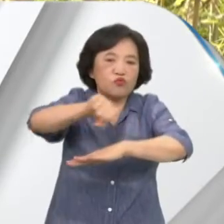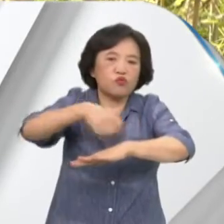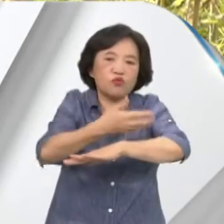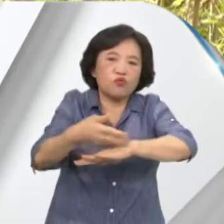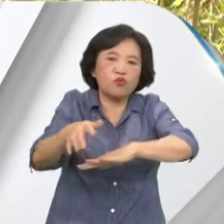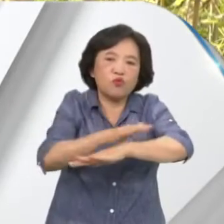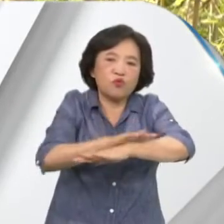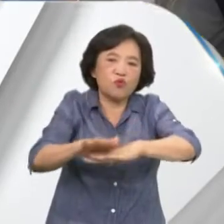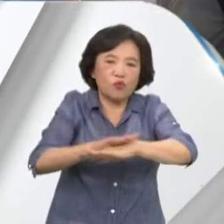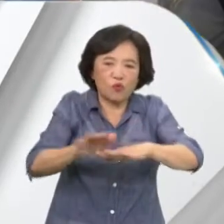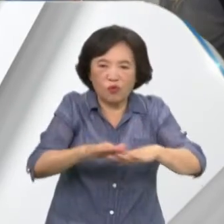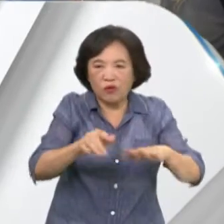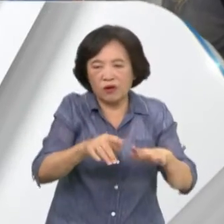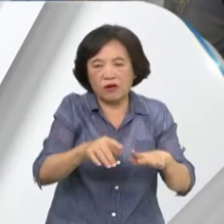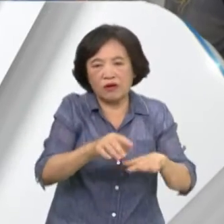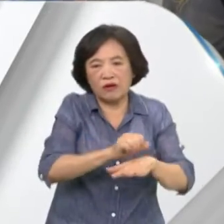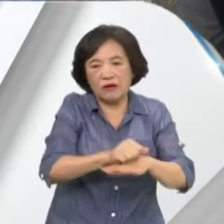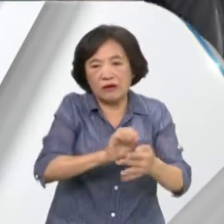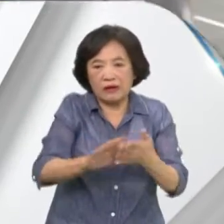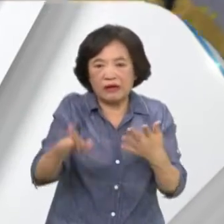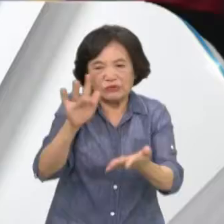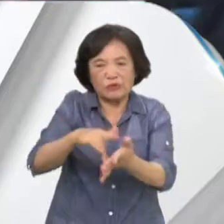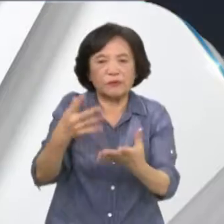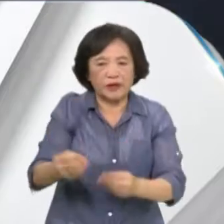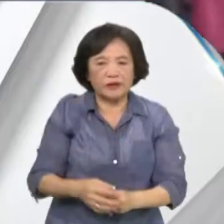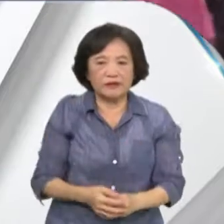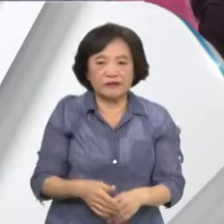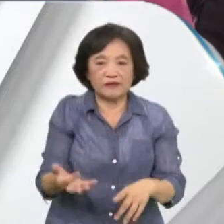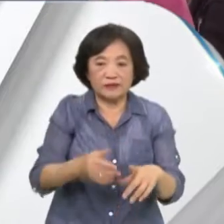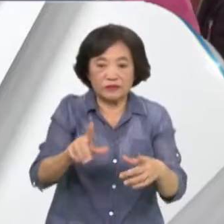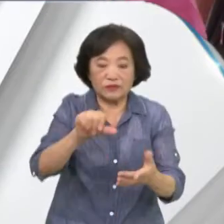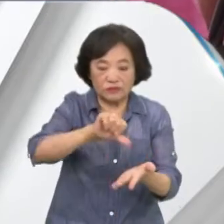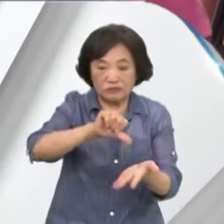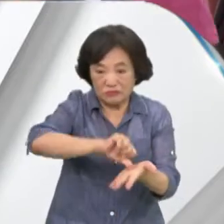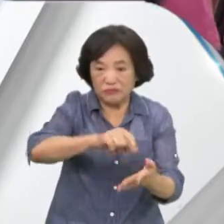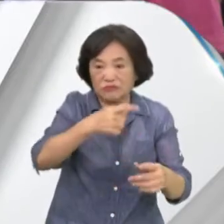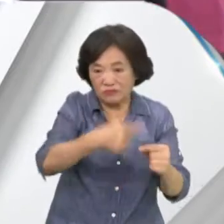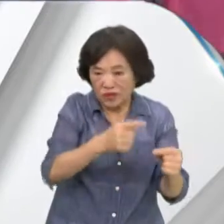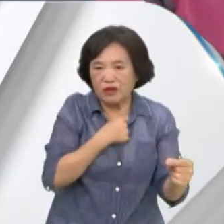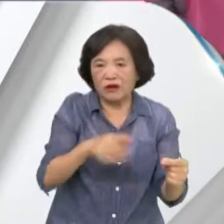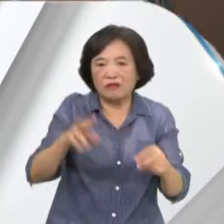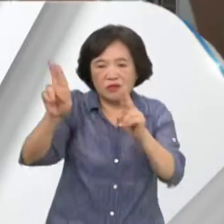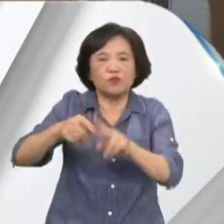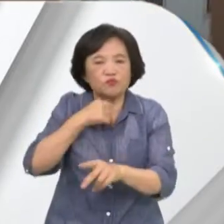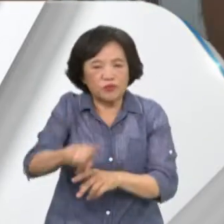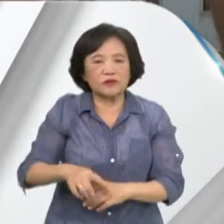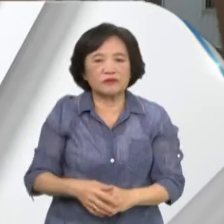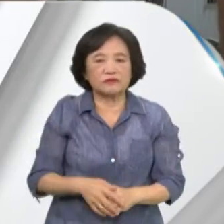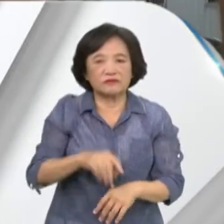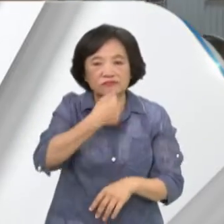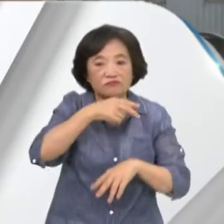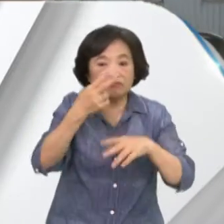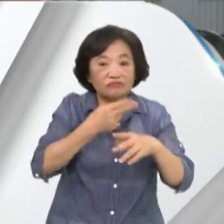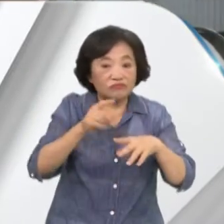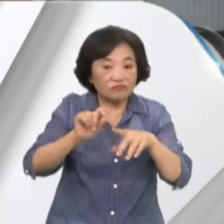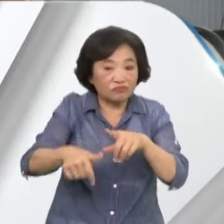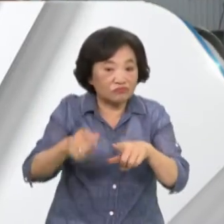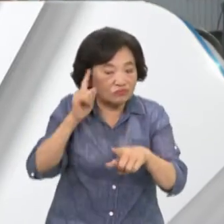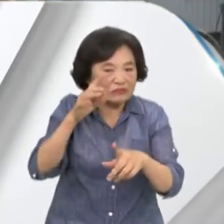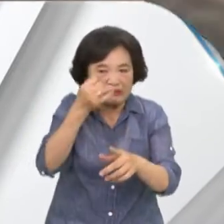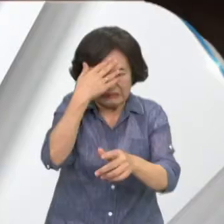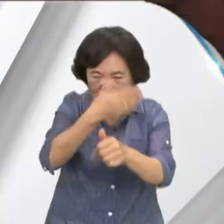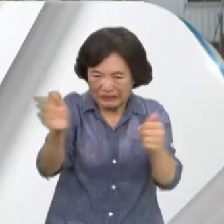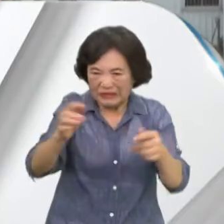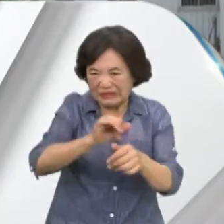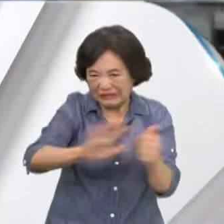是不会有这些污染的情形。 抗议民众强调，慈善爱种米莫种田，要求推动公司莫污染土地、污染慈善米。